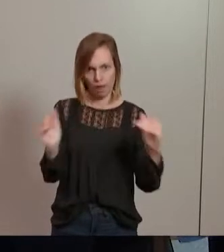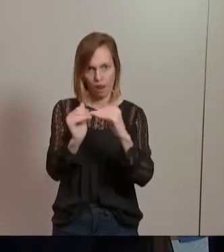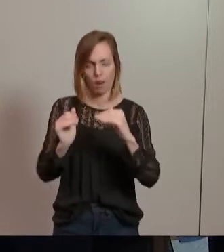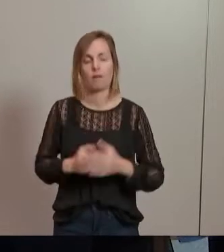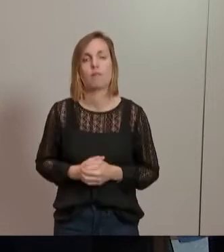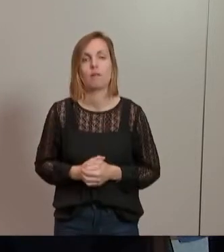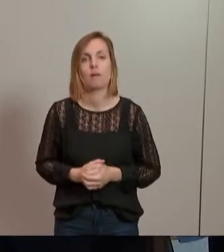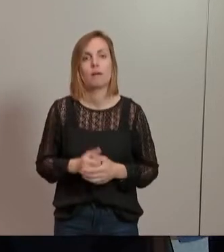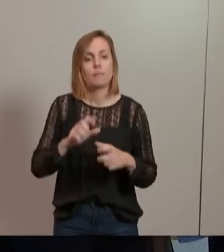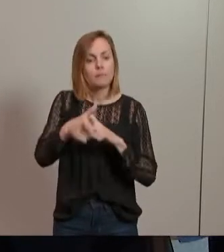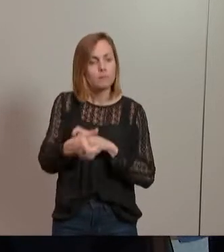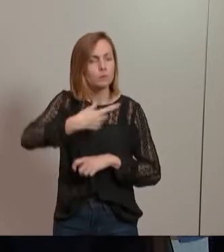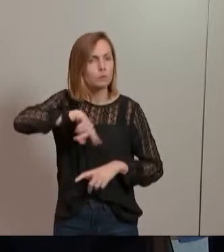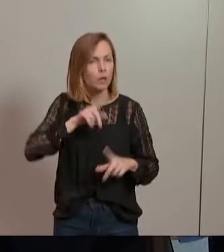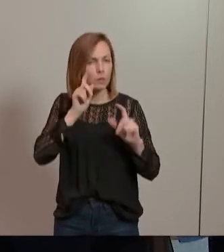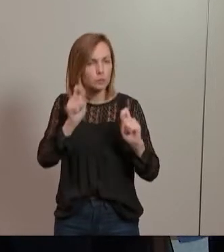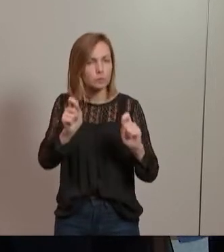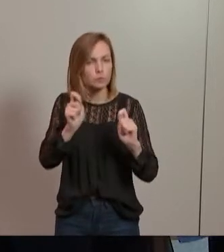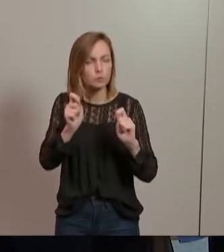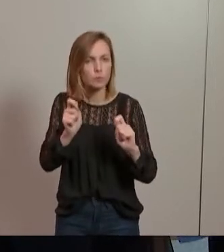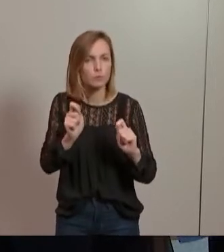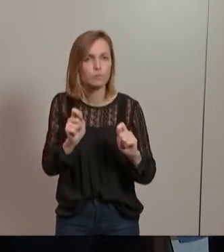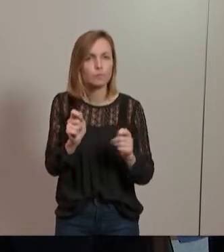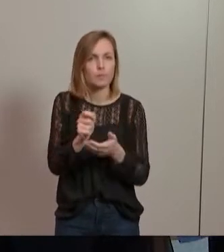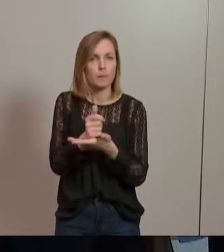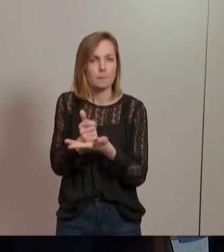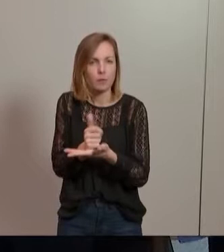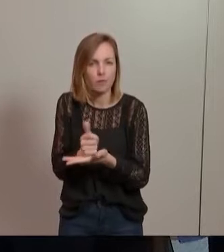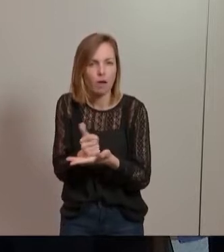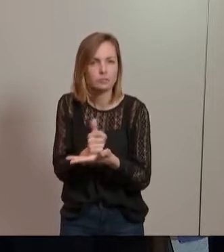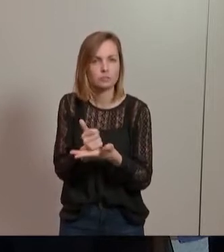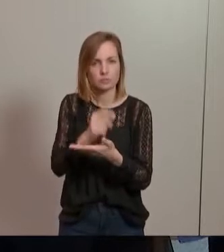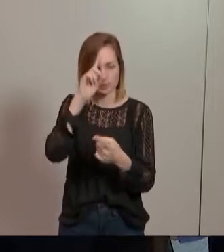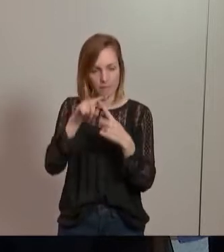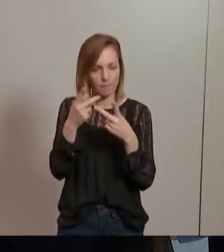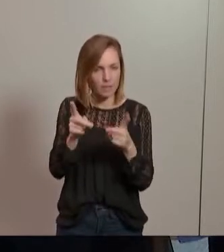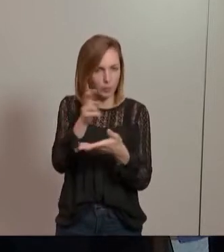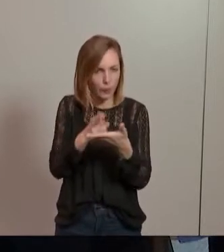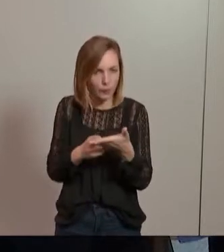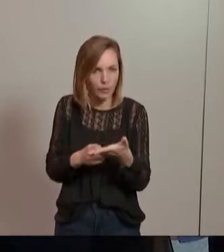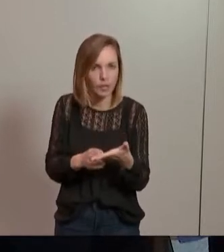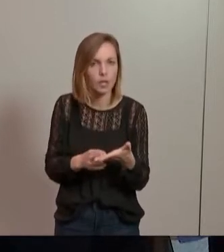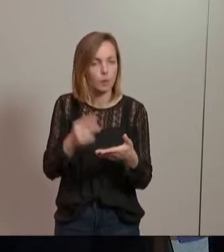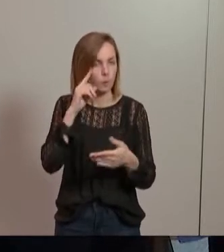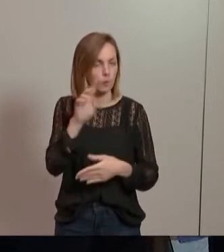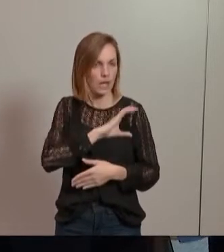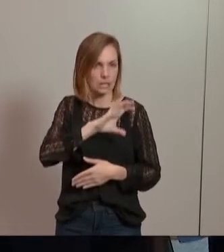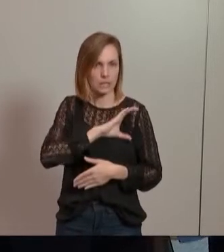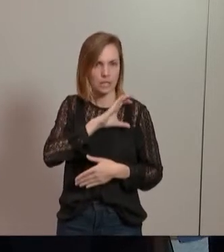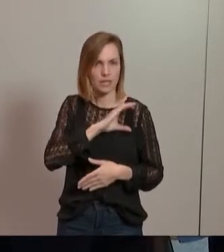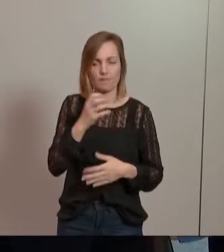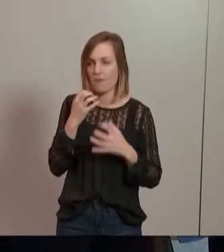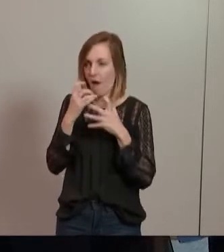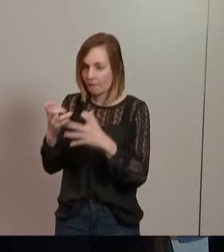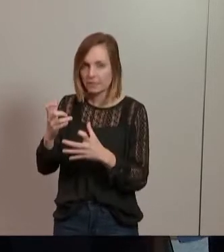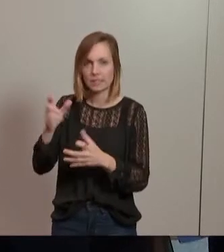Ensuite, nous portons une attention particulière aux instruments de pilotage budgétaire de la ville de Rezé, pour les mettre en adéquation avec notre volonté d'entamer